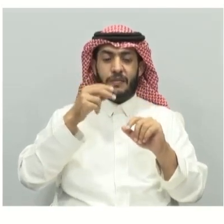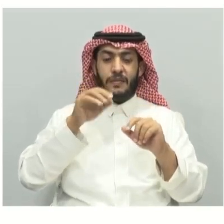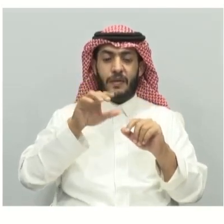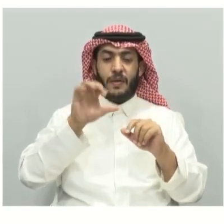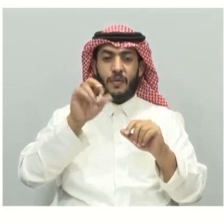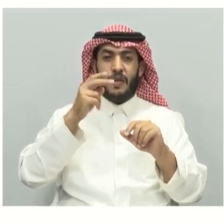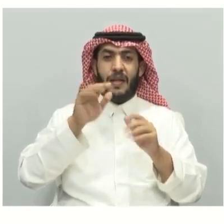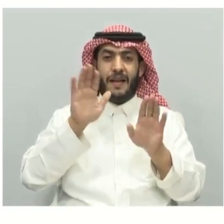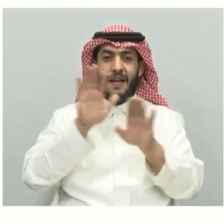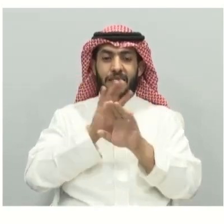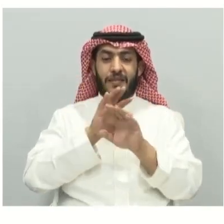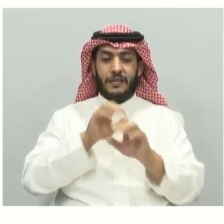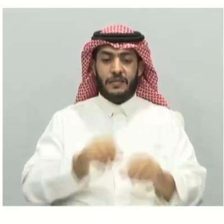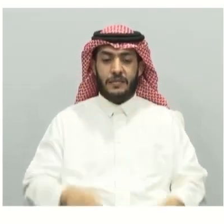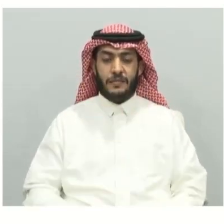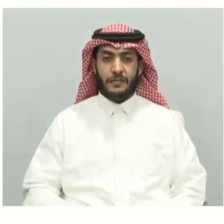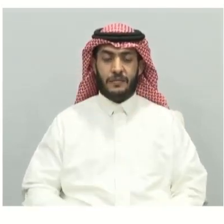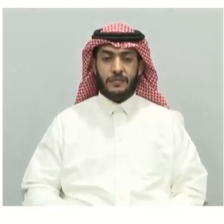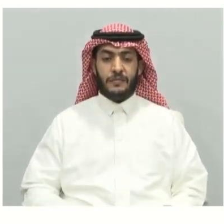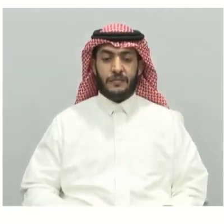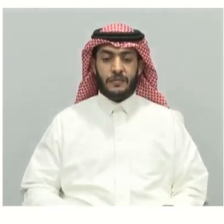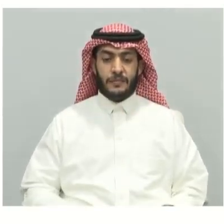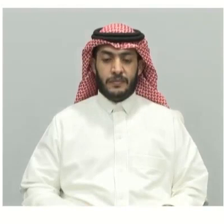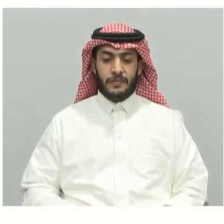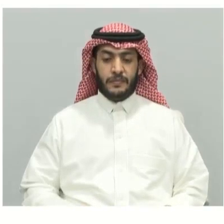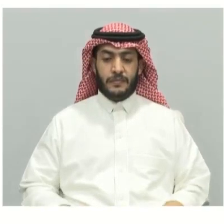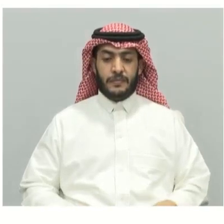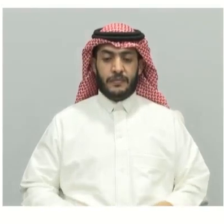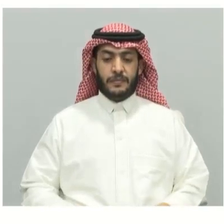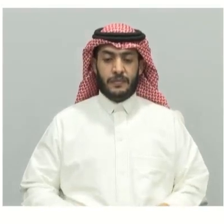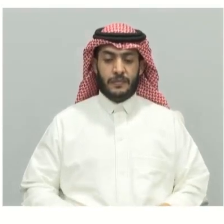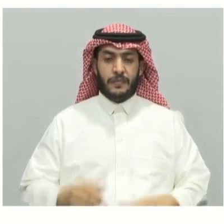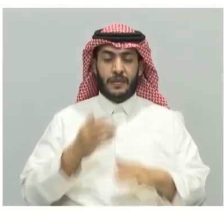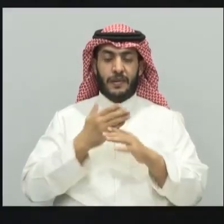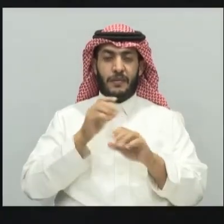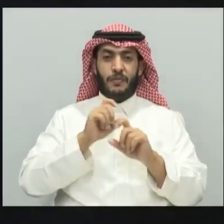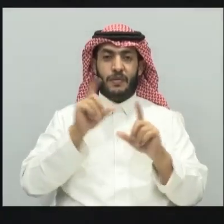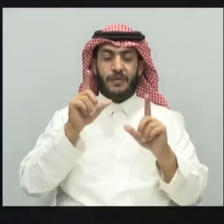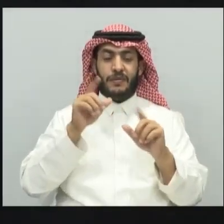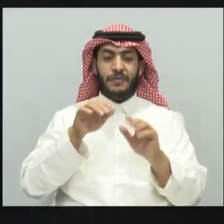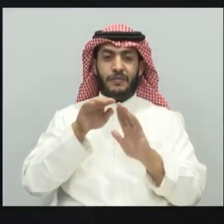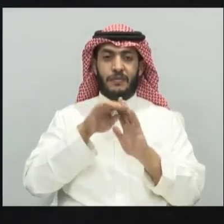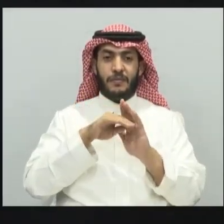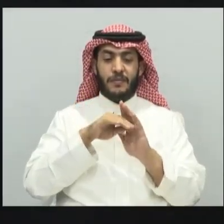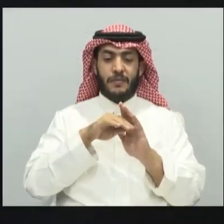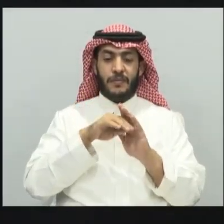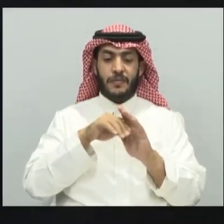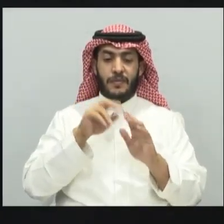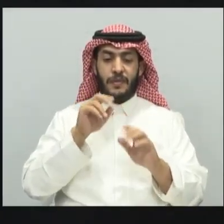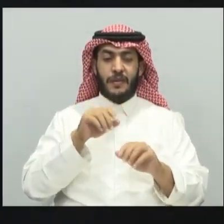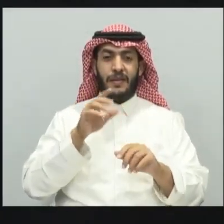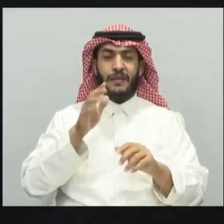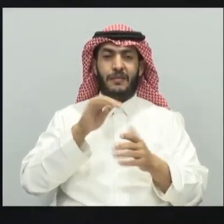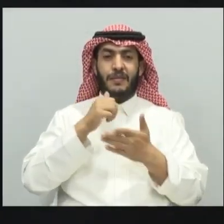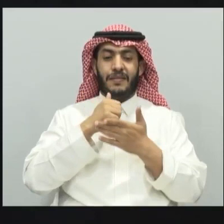الوضع الخفيه ناتي على شيء من هذه الصور حتى نكون على بينه منها كونوا معي